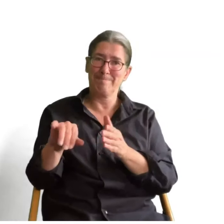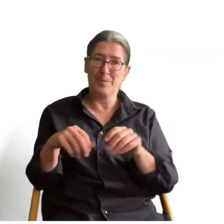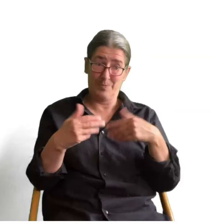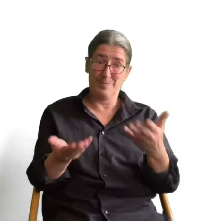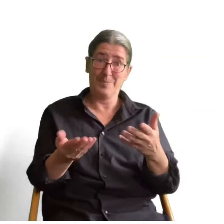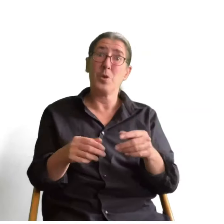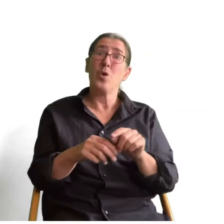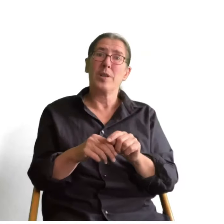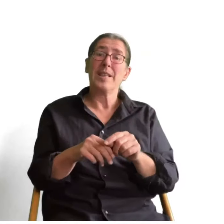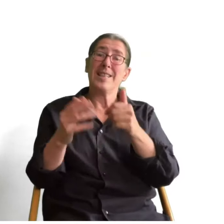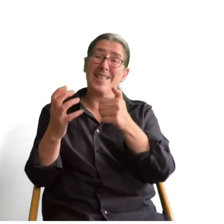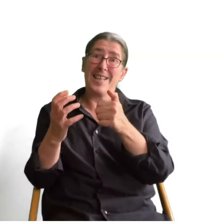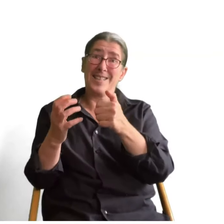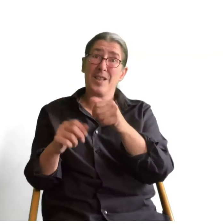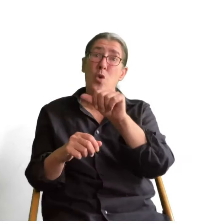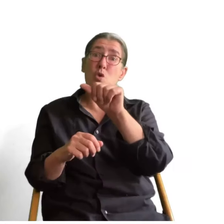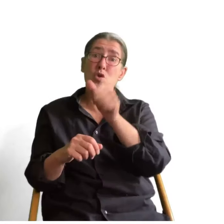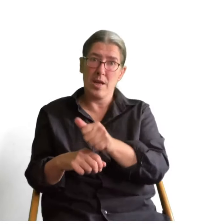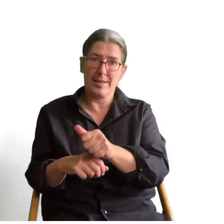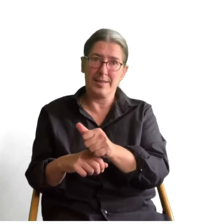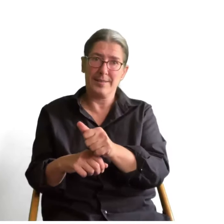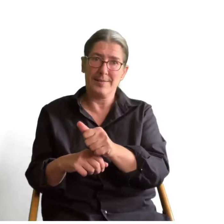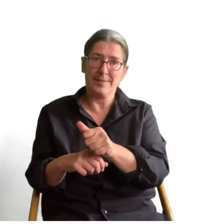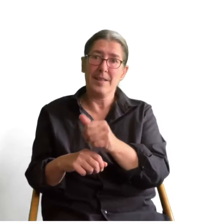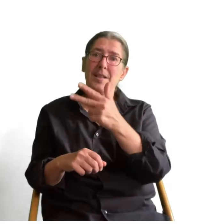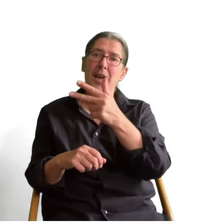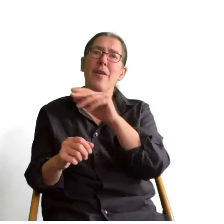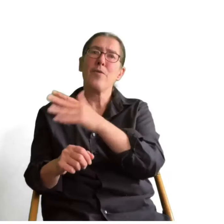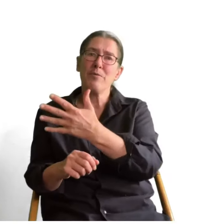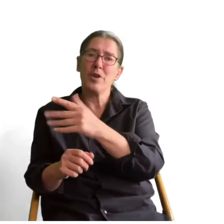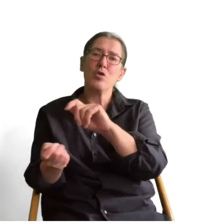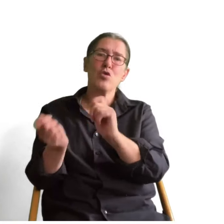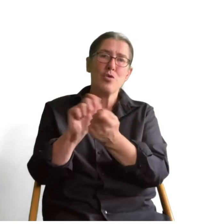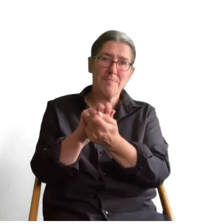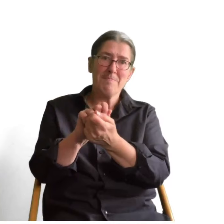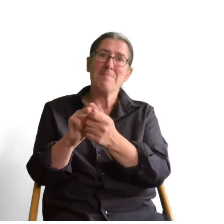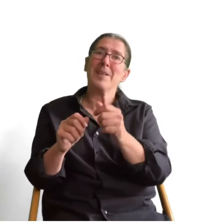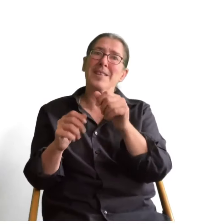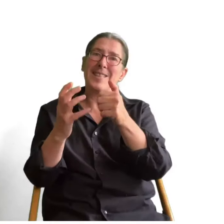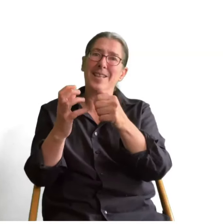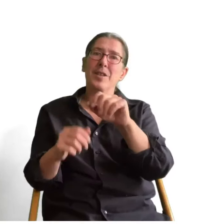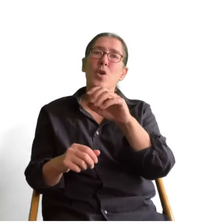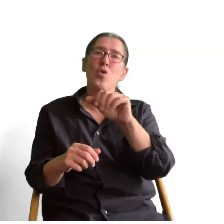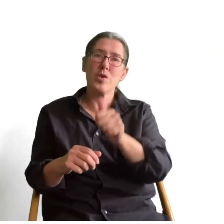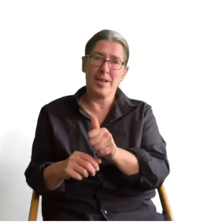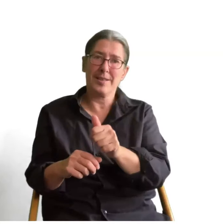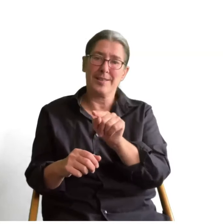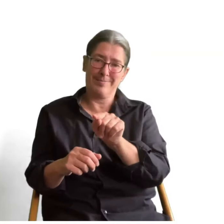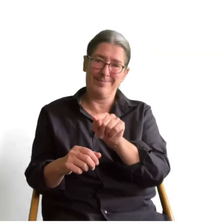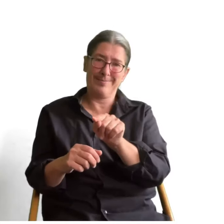So, wie sehen jetzt diese 60 Hundertstel, also die 3 Fünftel umgerechnet in 60